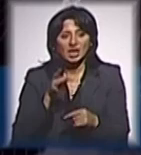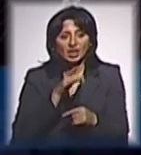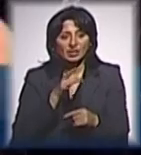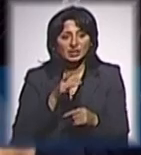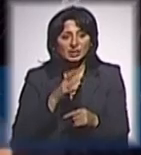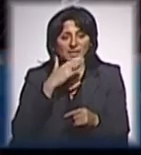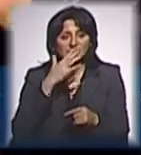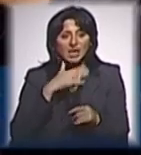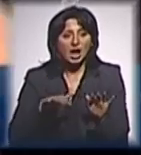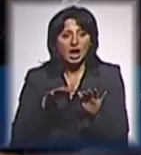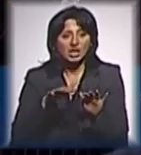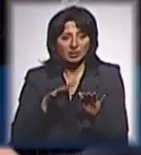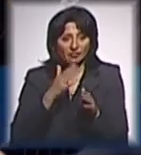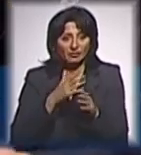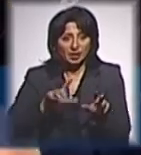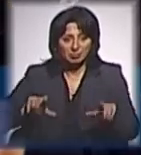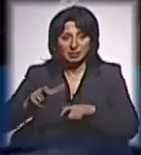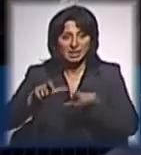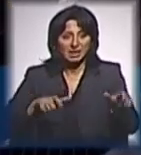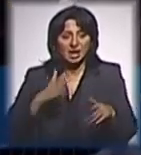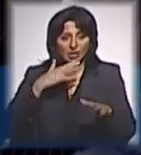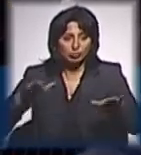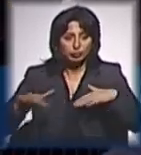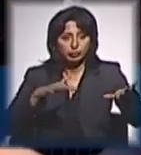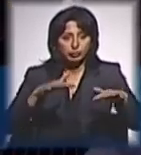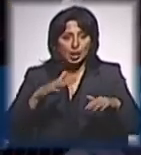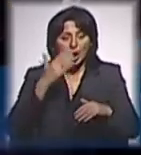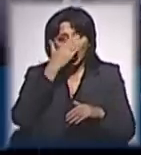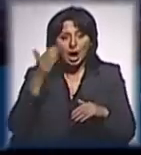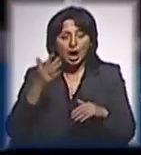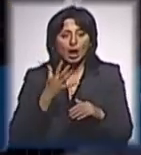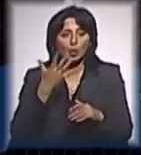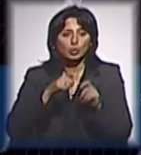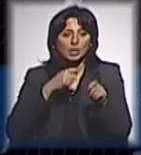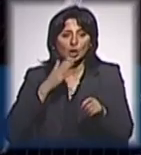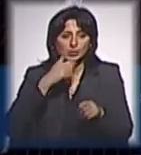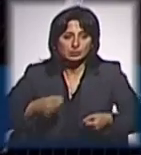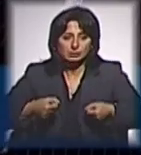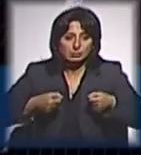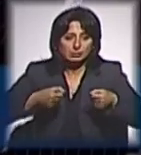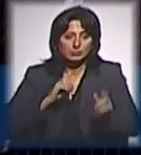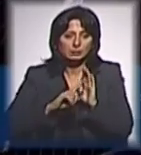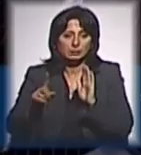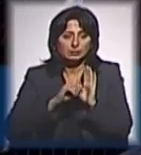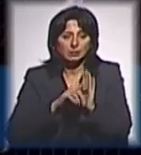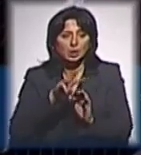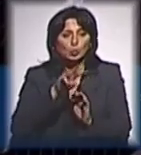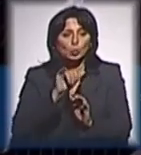რა წყალში და მდინარეებში და ჩანჩქერებშია და ხალხი 5 კილომეტრზე დადის წყლის მოსატანა და